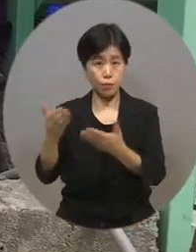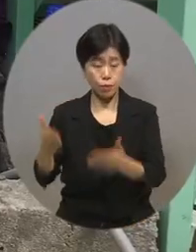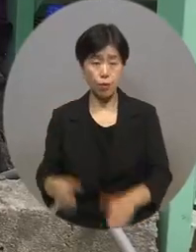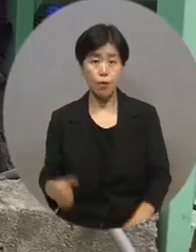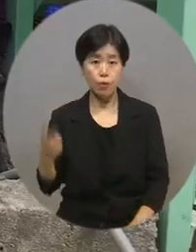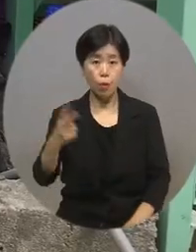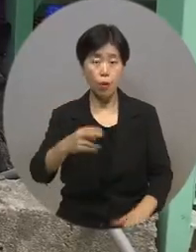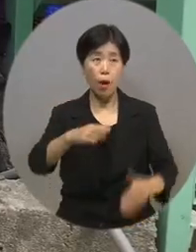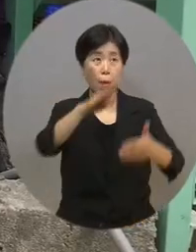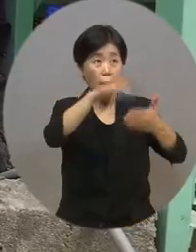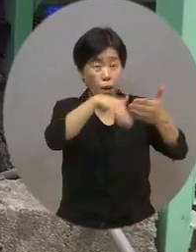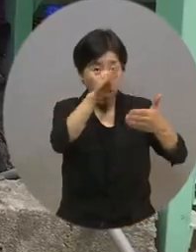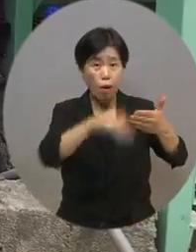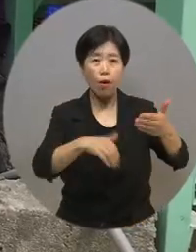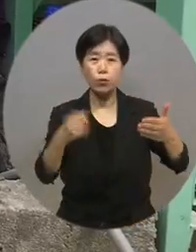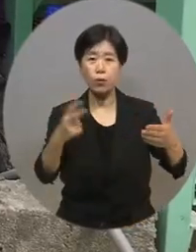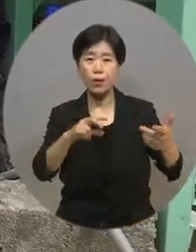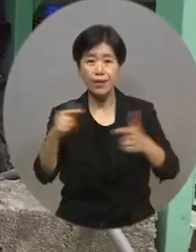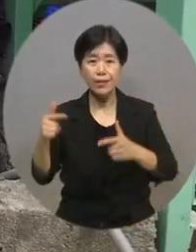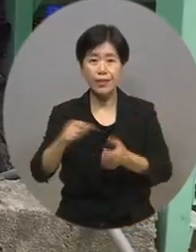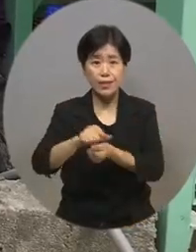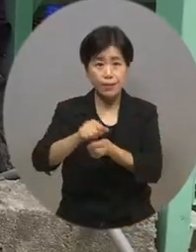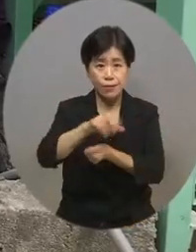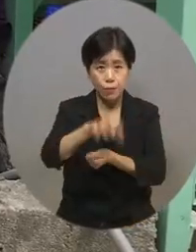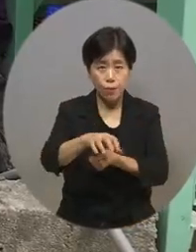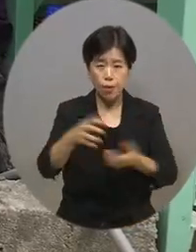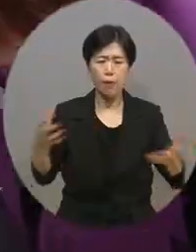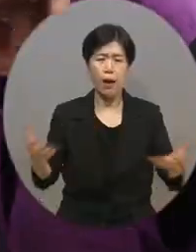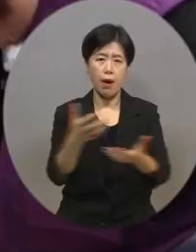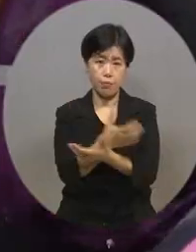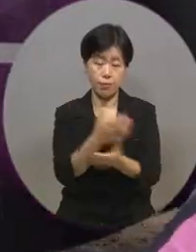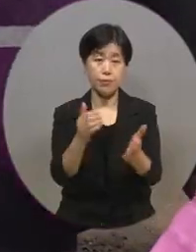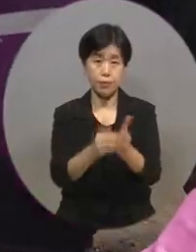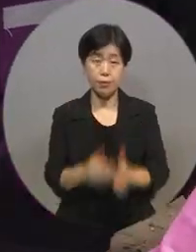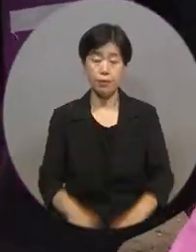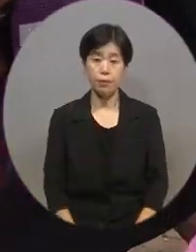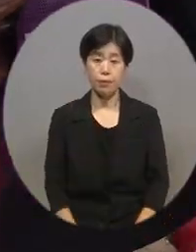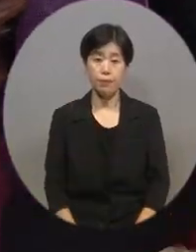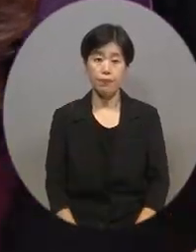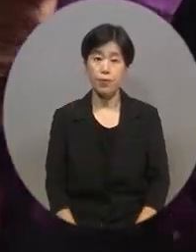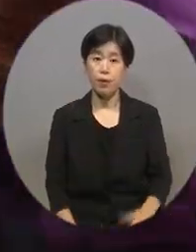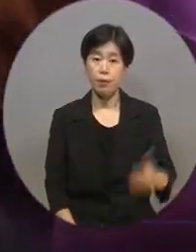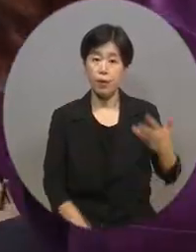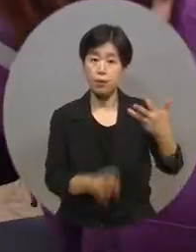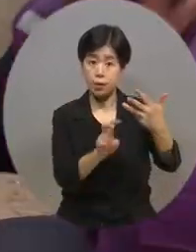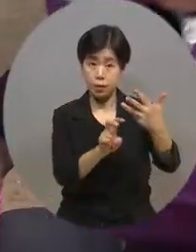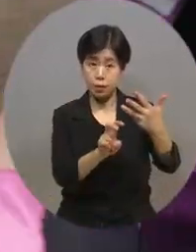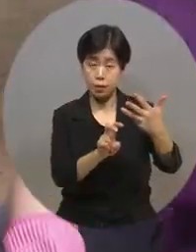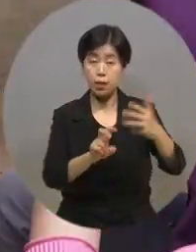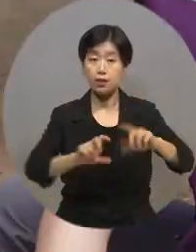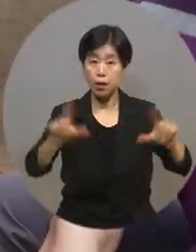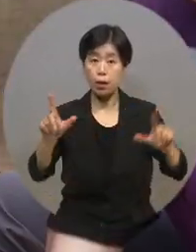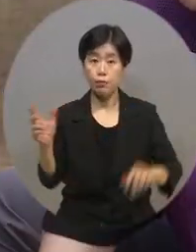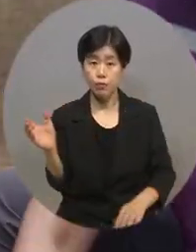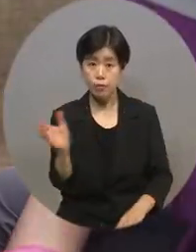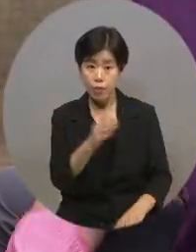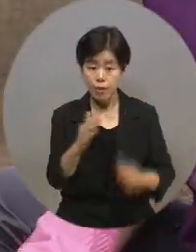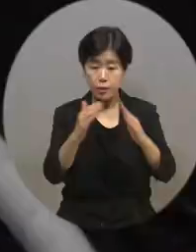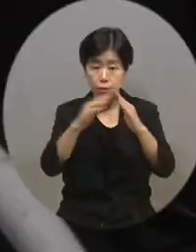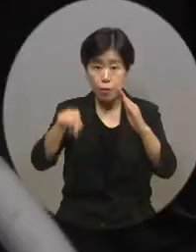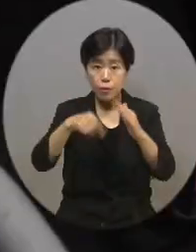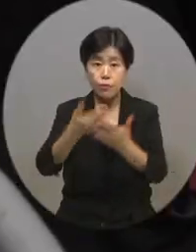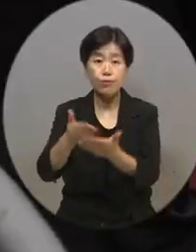벽지와 장판 교체, 새 싱크대 설치 등을 계획해 지난달 22일부터 주거환경 개선 공사를